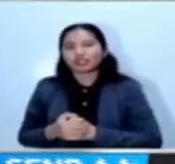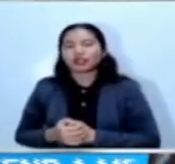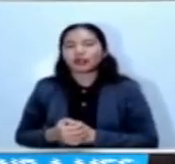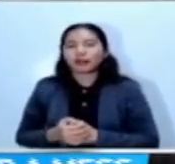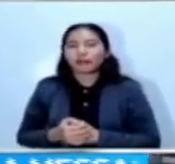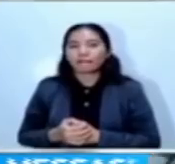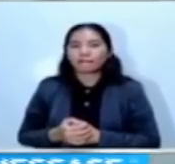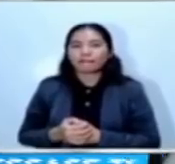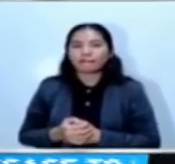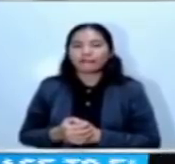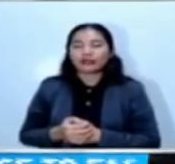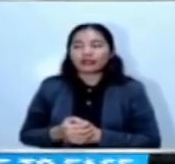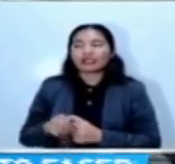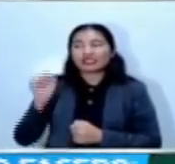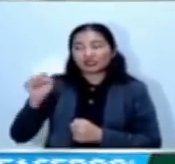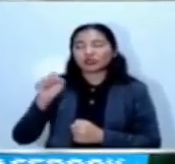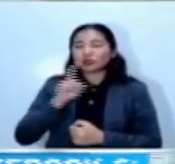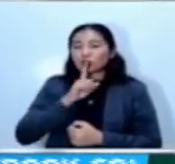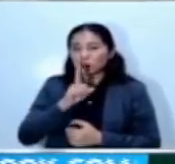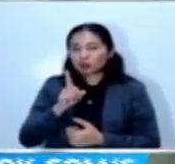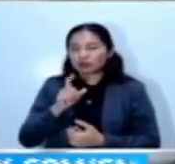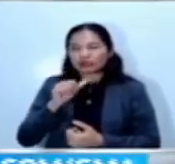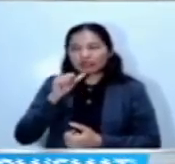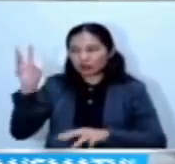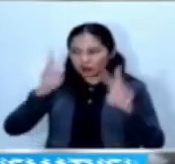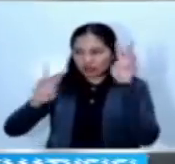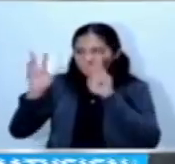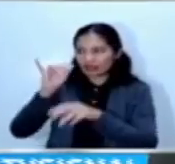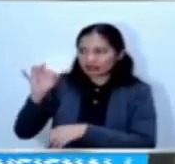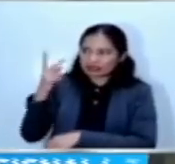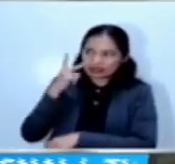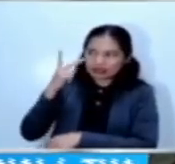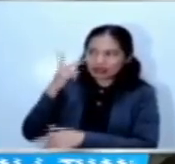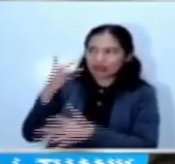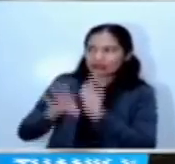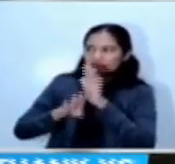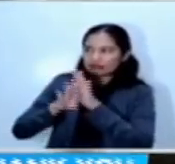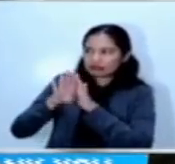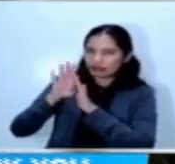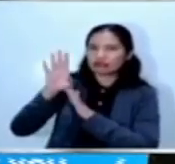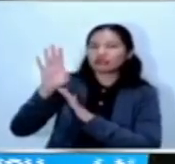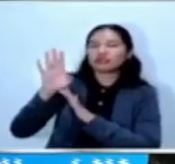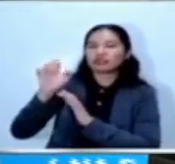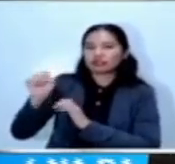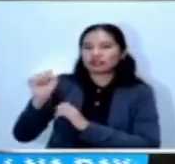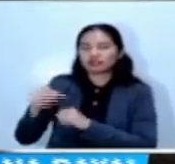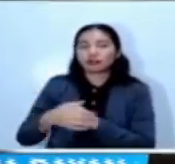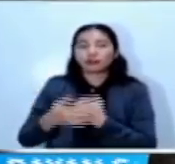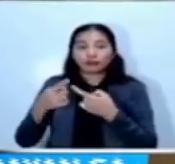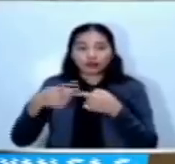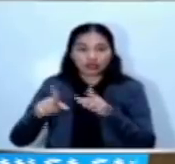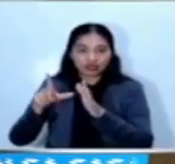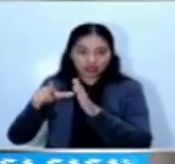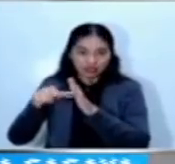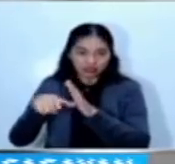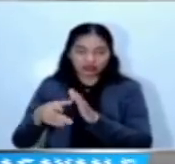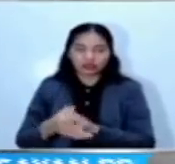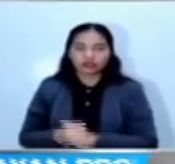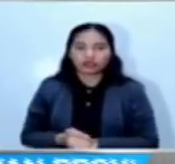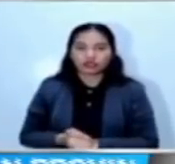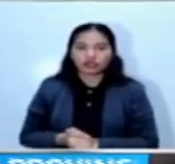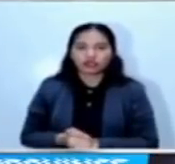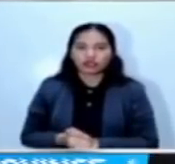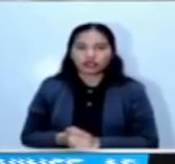kung makakita tayong mas mataas na numero sometime this week or next week. Okay. Pero yung mamaya naman, because of the weekend effect,